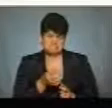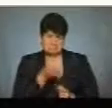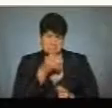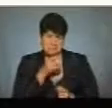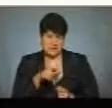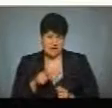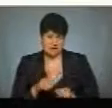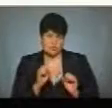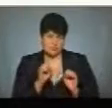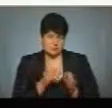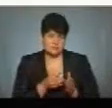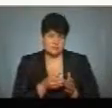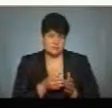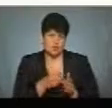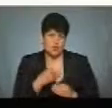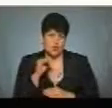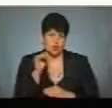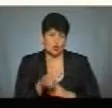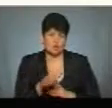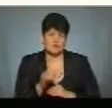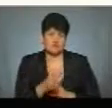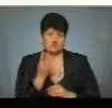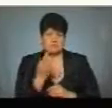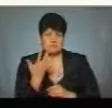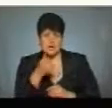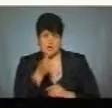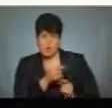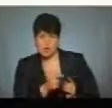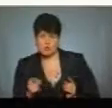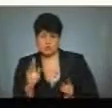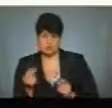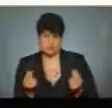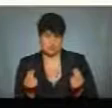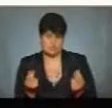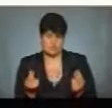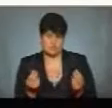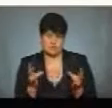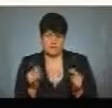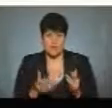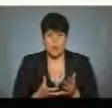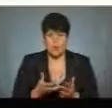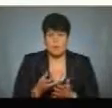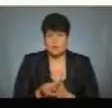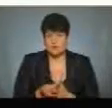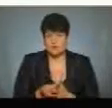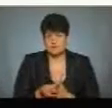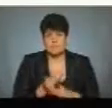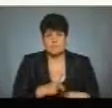прихильників, які будуть за них віддавати голоси, вони будуть мати протягом 4-5 років фінансування там на